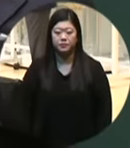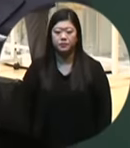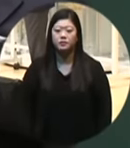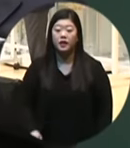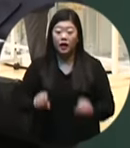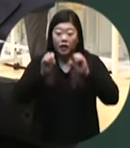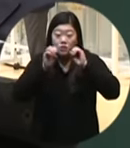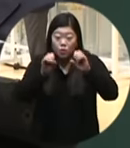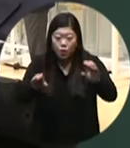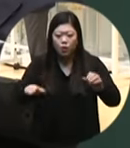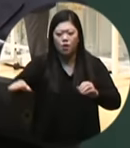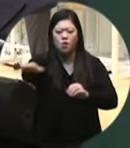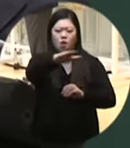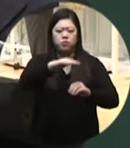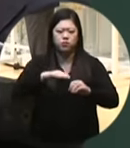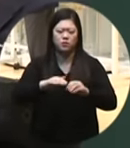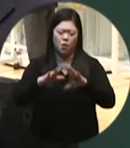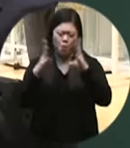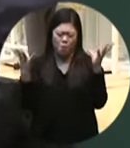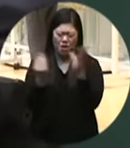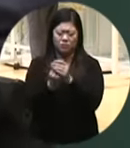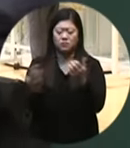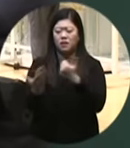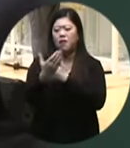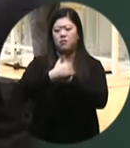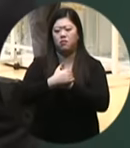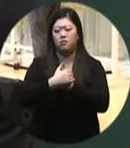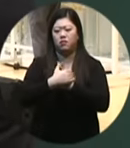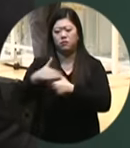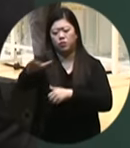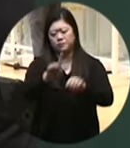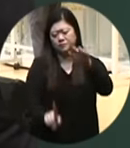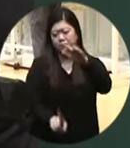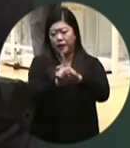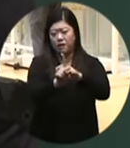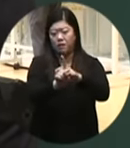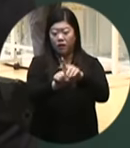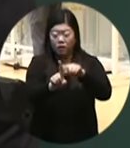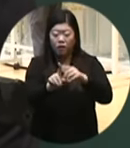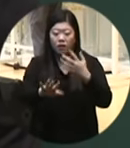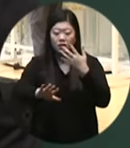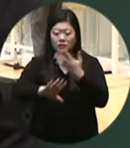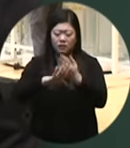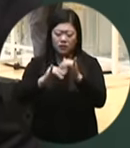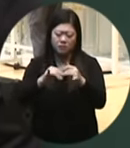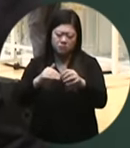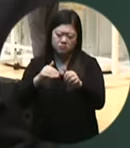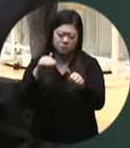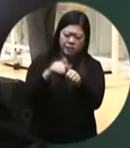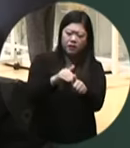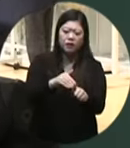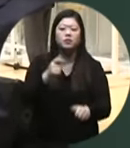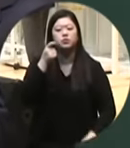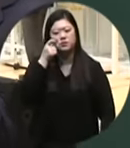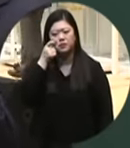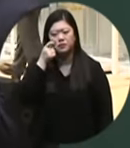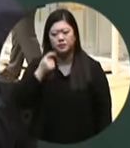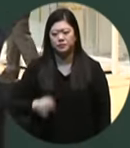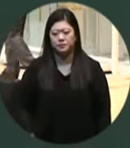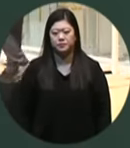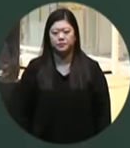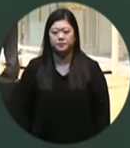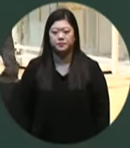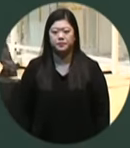절대 사명. This is your absolute mission, which you can do. 아무도 막을 수가 없어요. And no one can block it. 이렇게